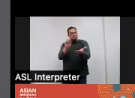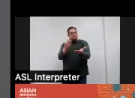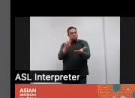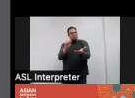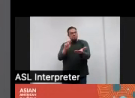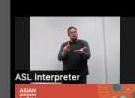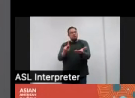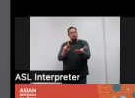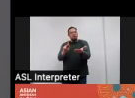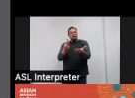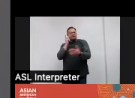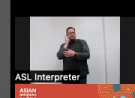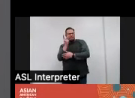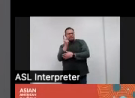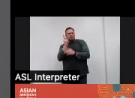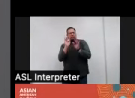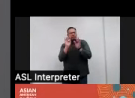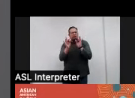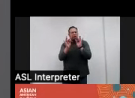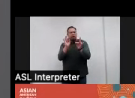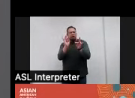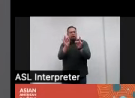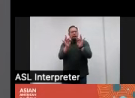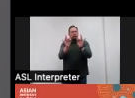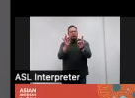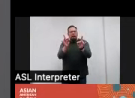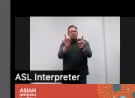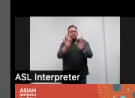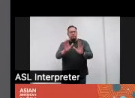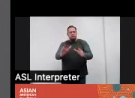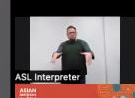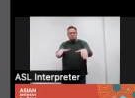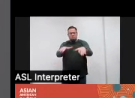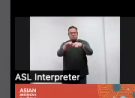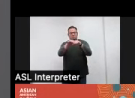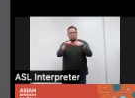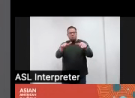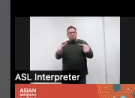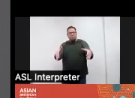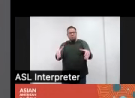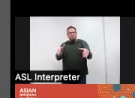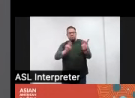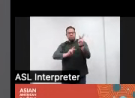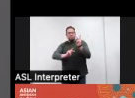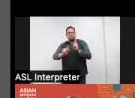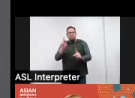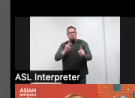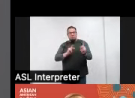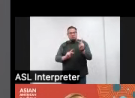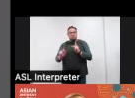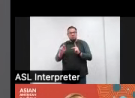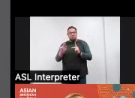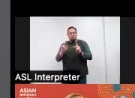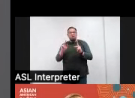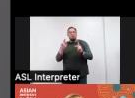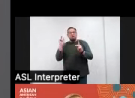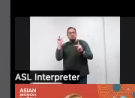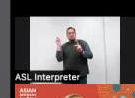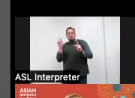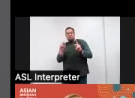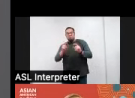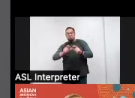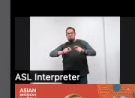And you see those dots on the dome? Those are people. That's how big. وهذه هي